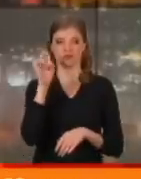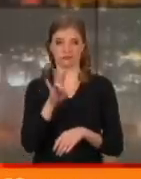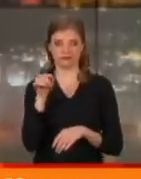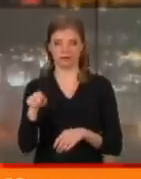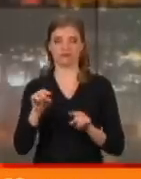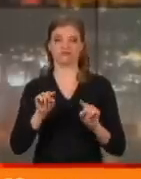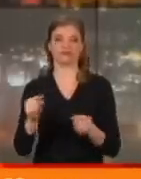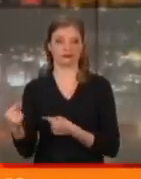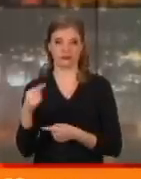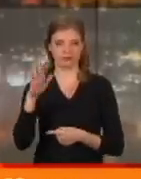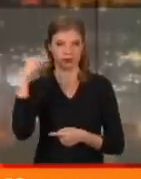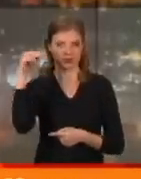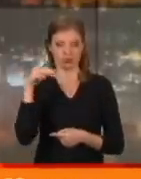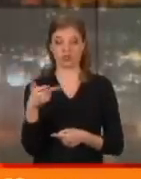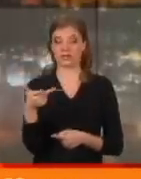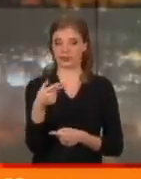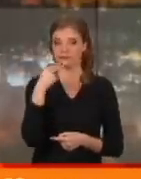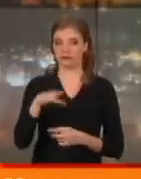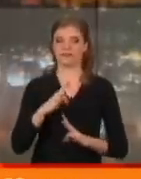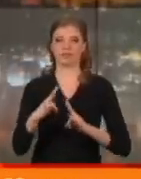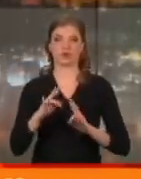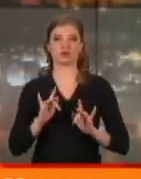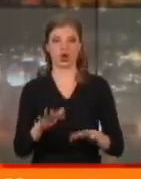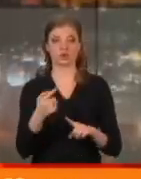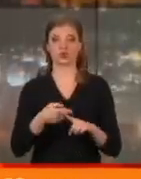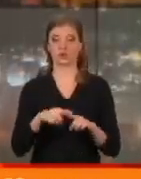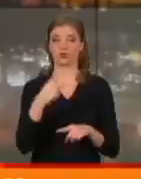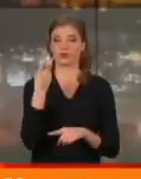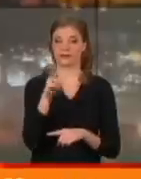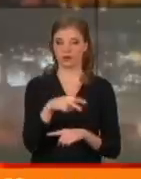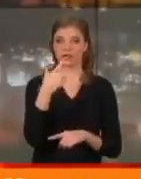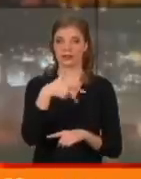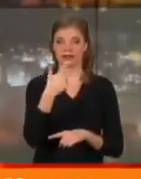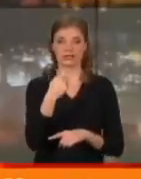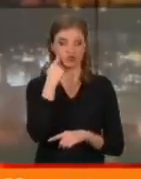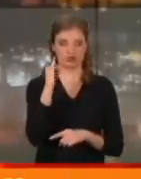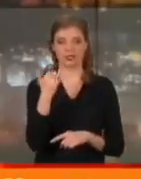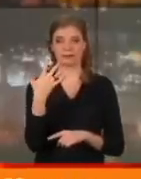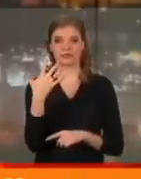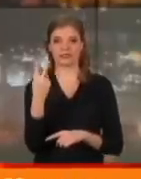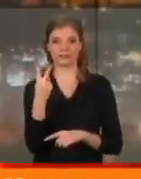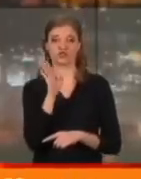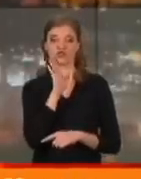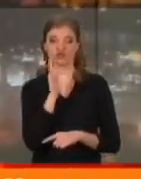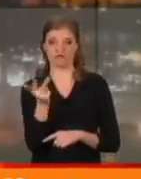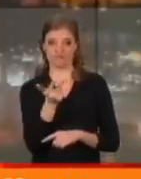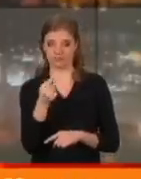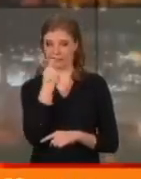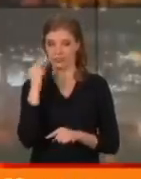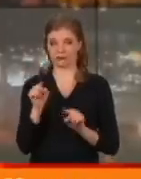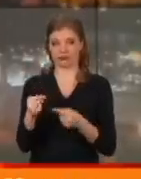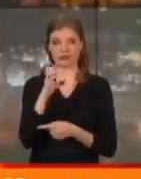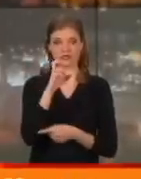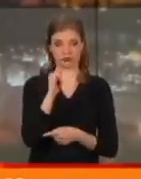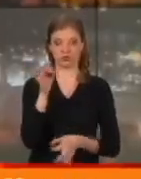Запоріжжі арештували. Трійцю звинувачують у терористичному акті. Тож двох 33-річних чоловіків та 52-річну жінку, яких напередодні затримали